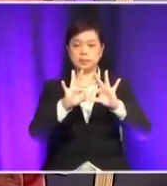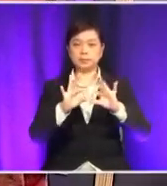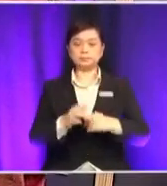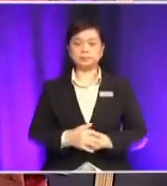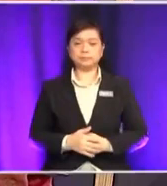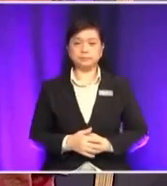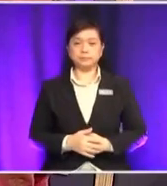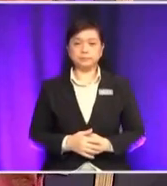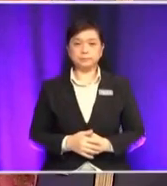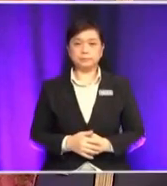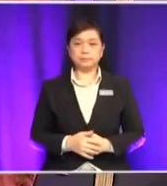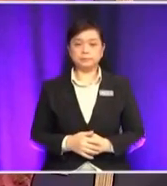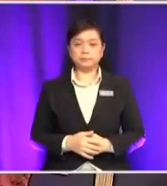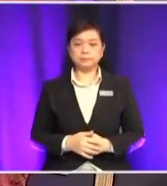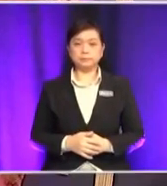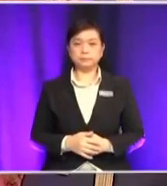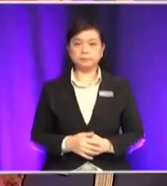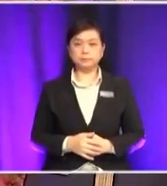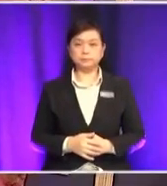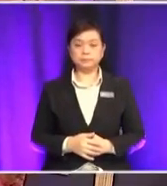ya kromosom